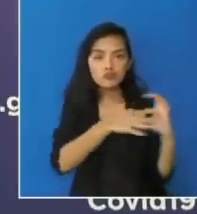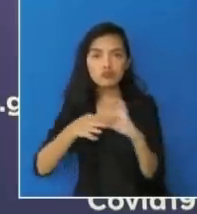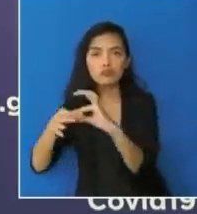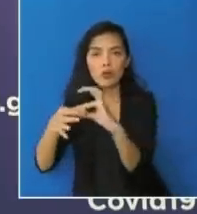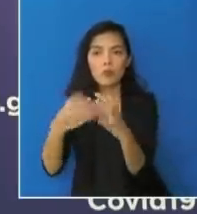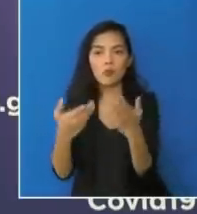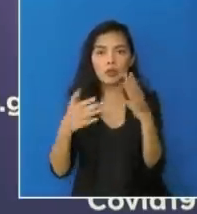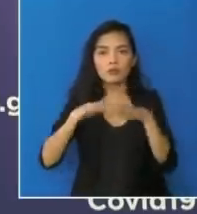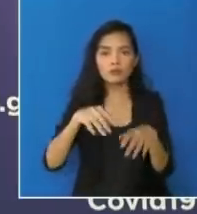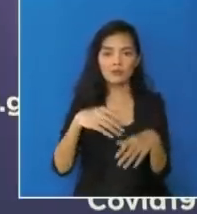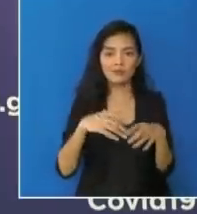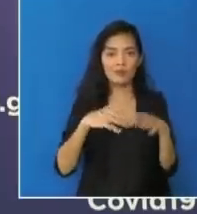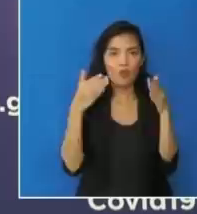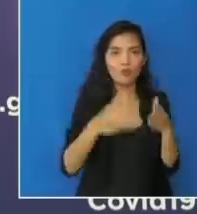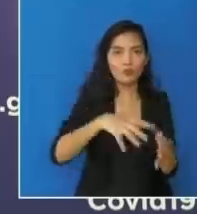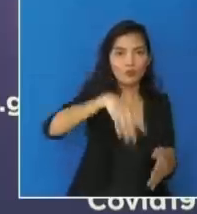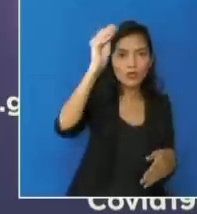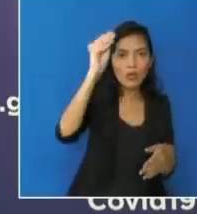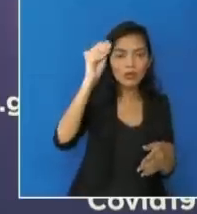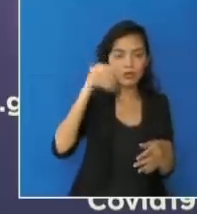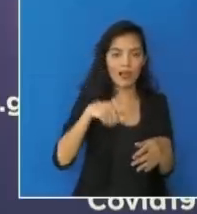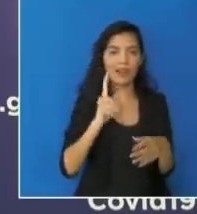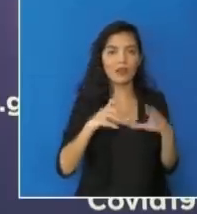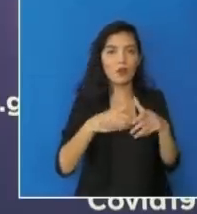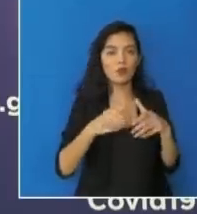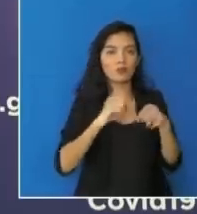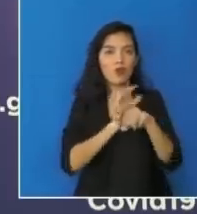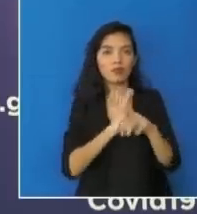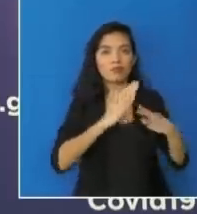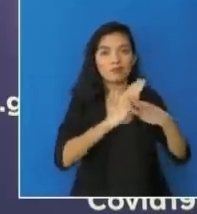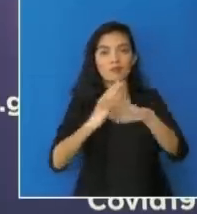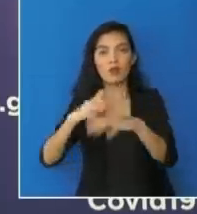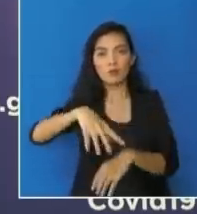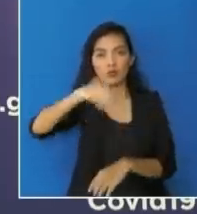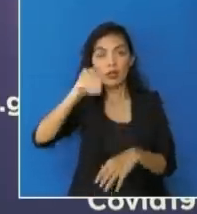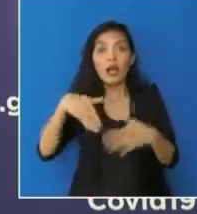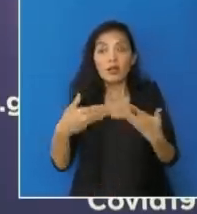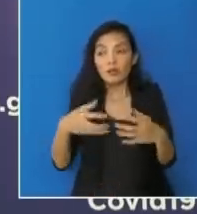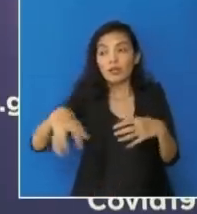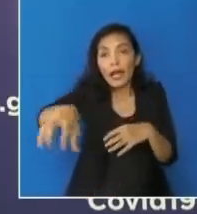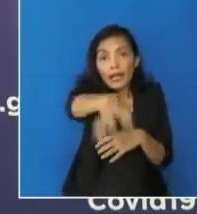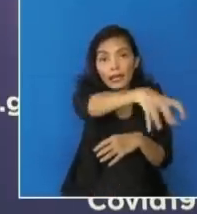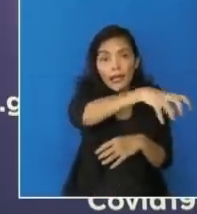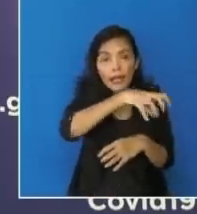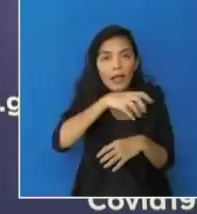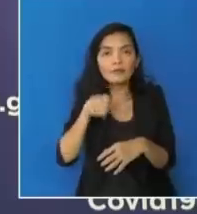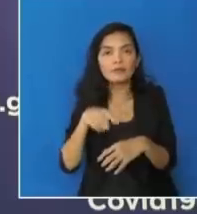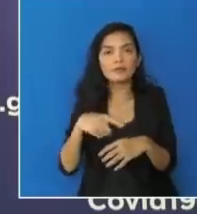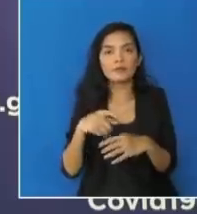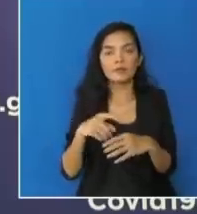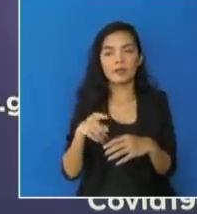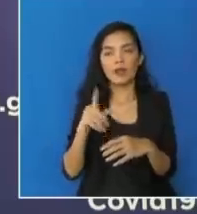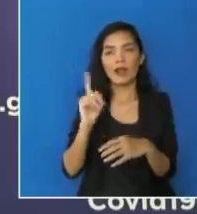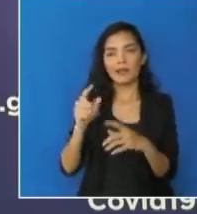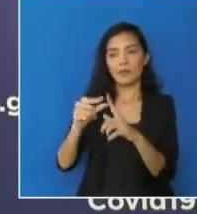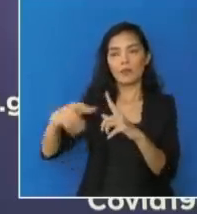berada di pusat melalui gugus tugas pusat, ataupun yang berada di daerah melalui gugus tugas